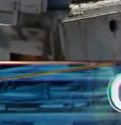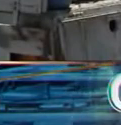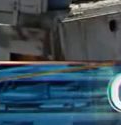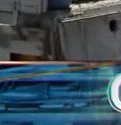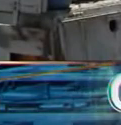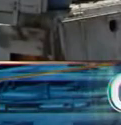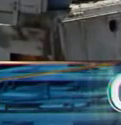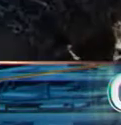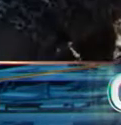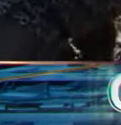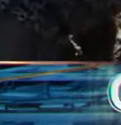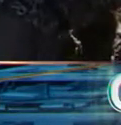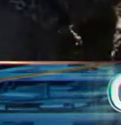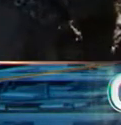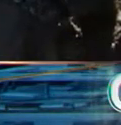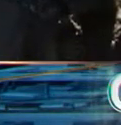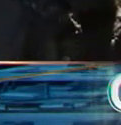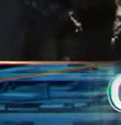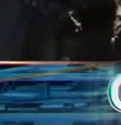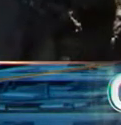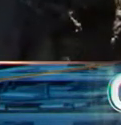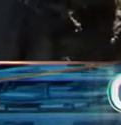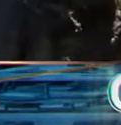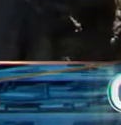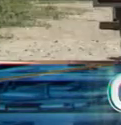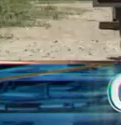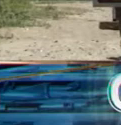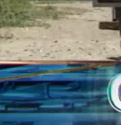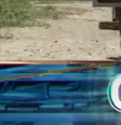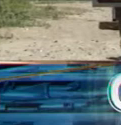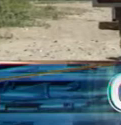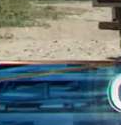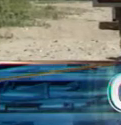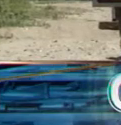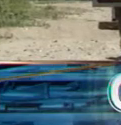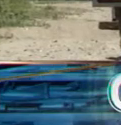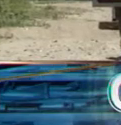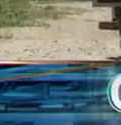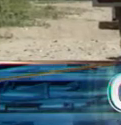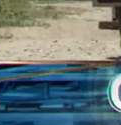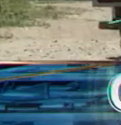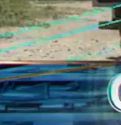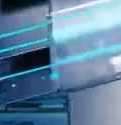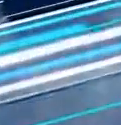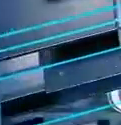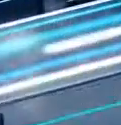Трудоустройство и развитие. В Талгарском районе в рамках программы «Дорожная карта занятости» реализуется сразу 46